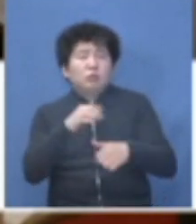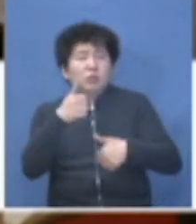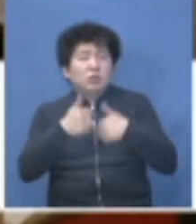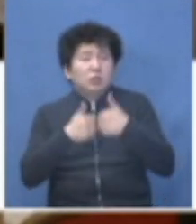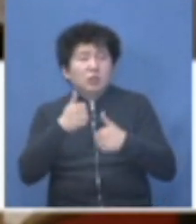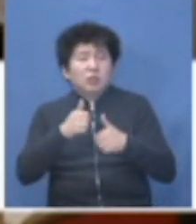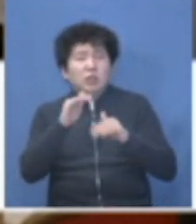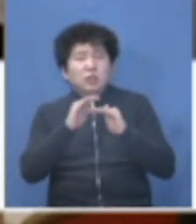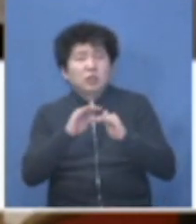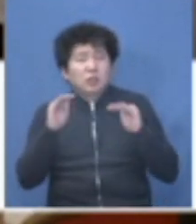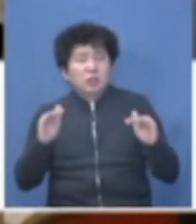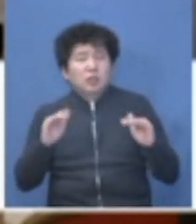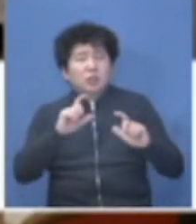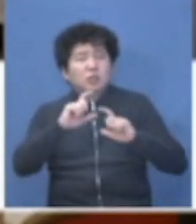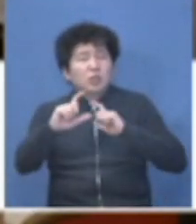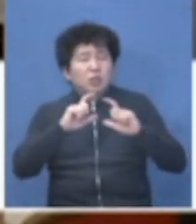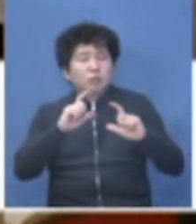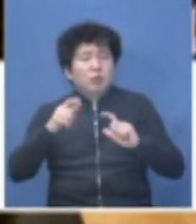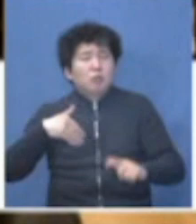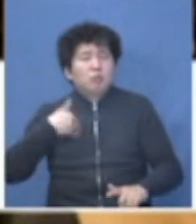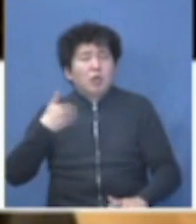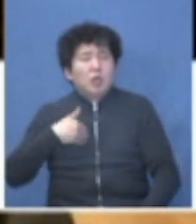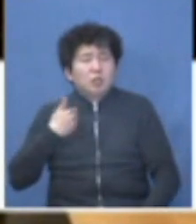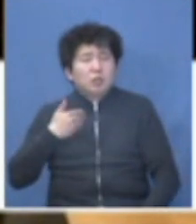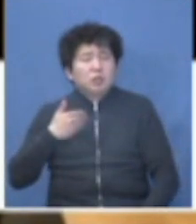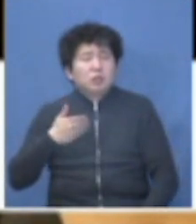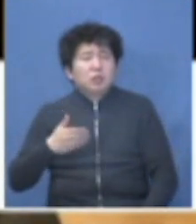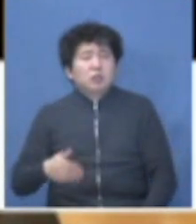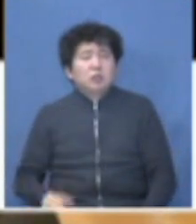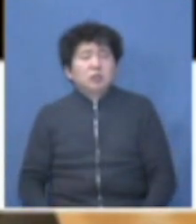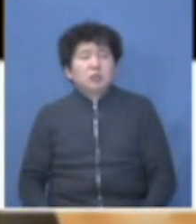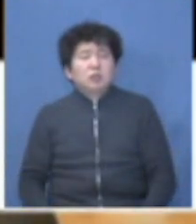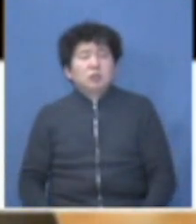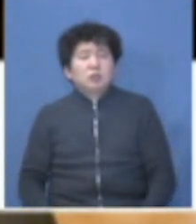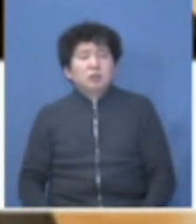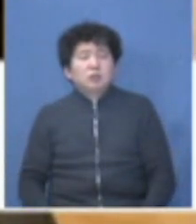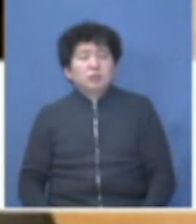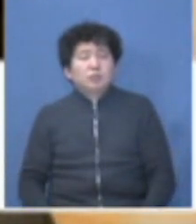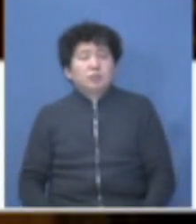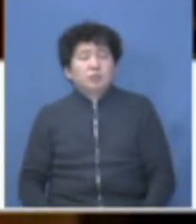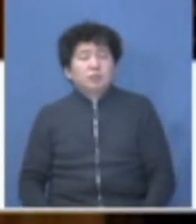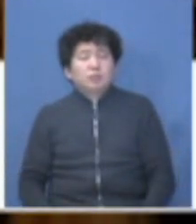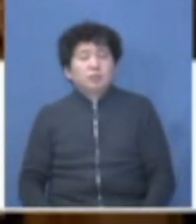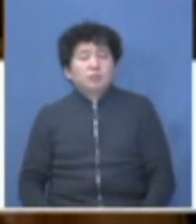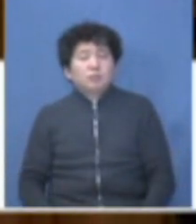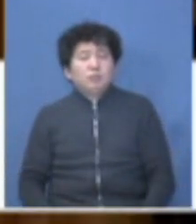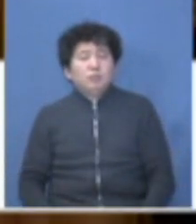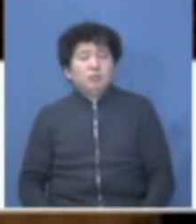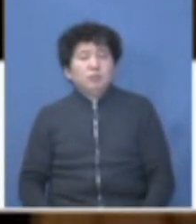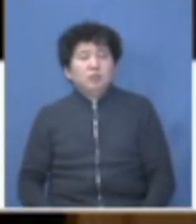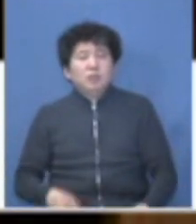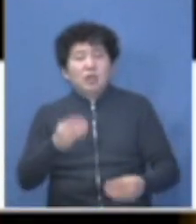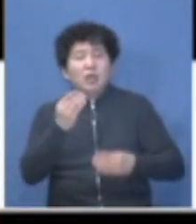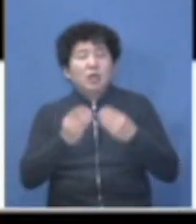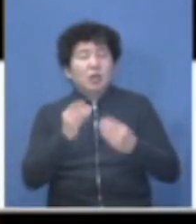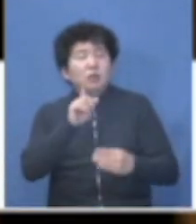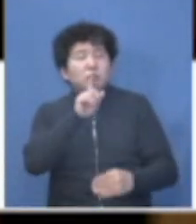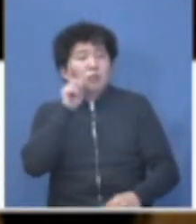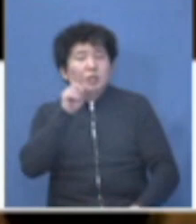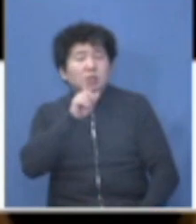Шахматы очень полезны для развития интеллектуальных навыков. Стоит также отметить, что в рамках отборочного этапа прошла игра среди юных